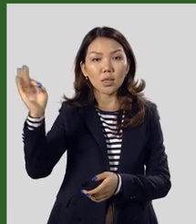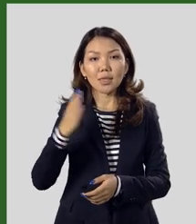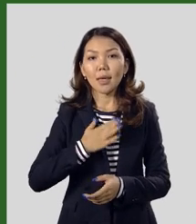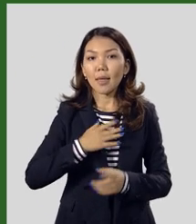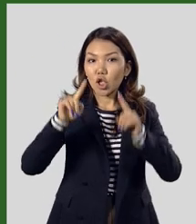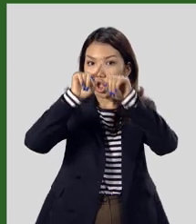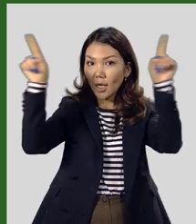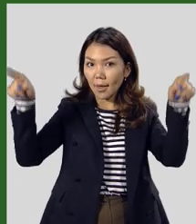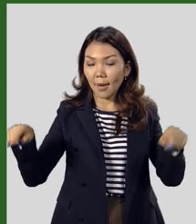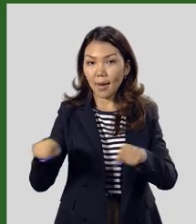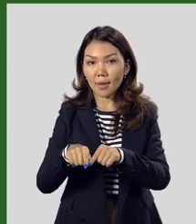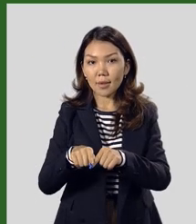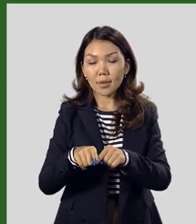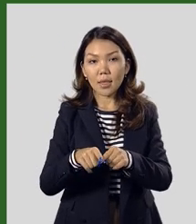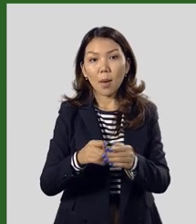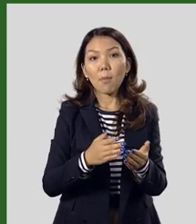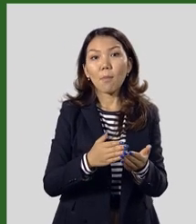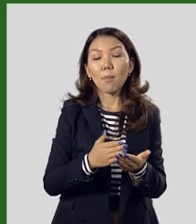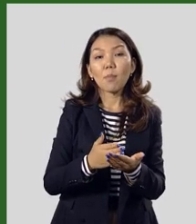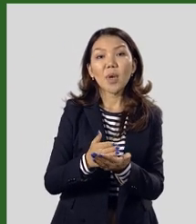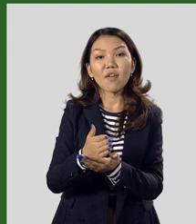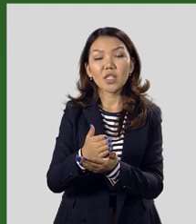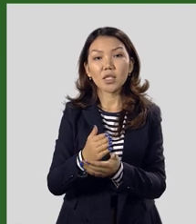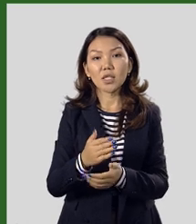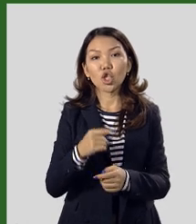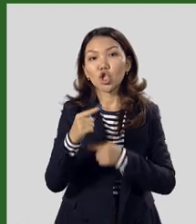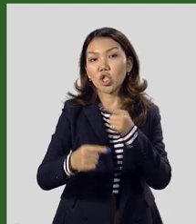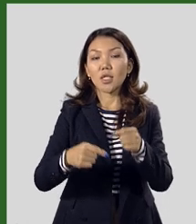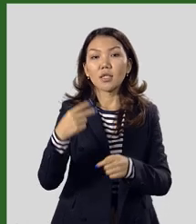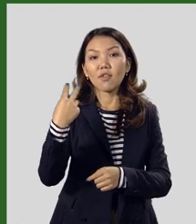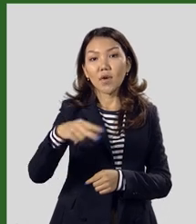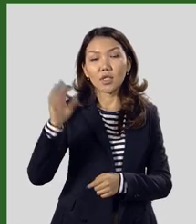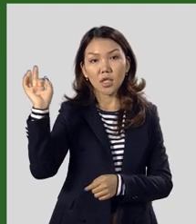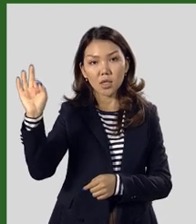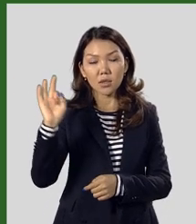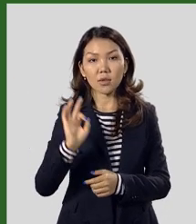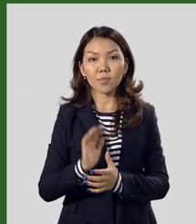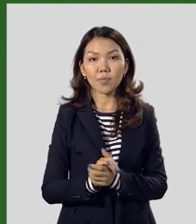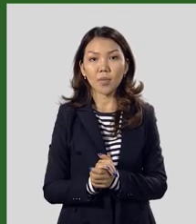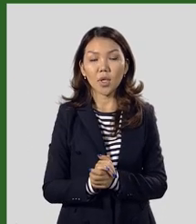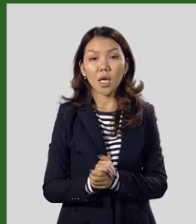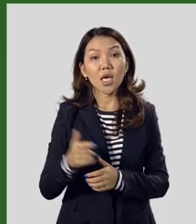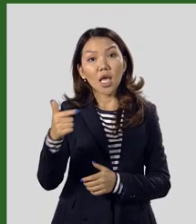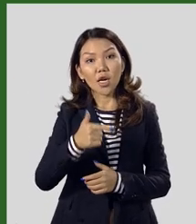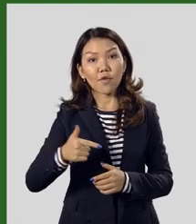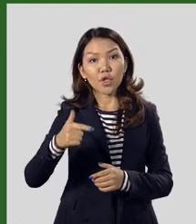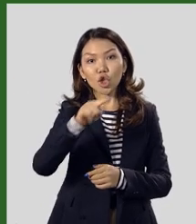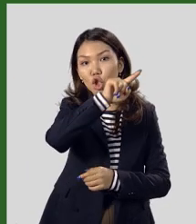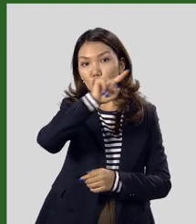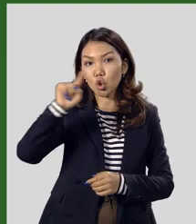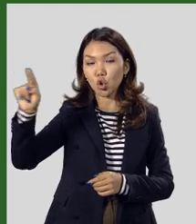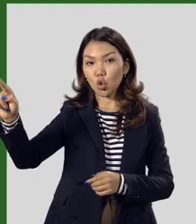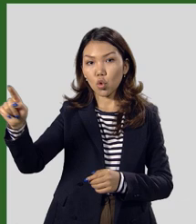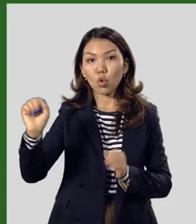нашей карте они проведены через 20 градусов. Значит, географические широты могут